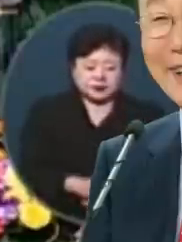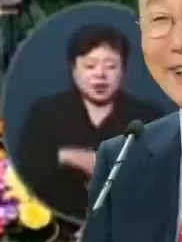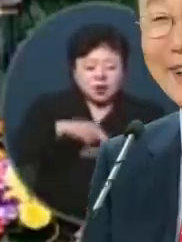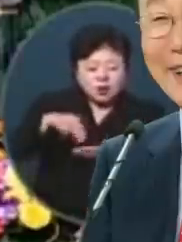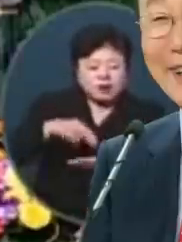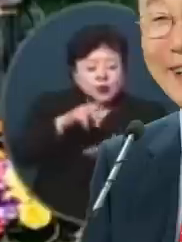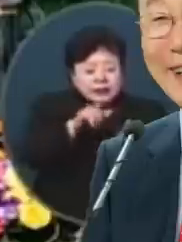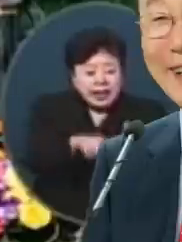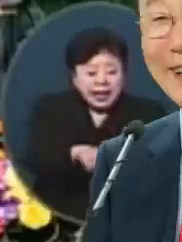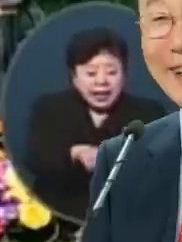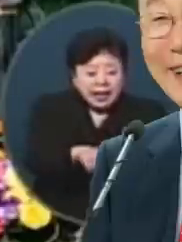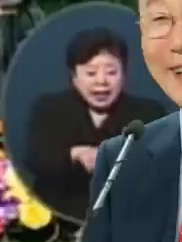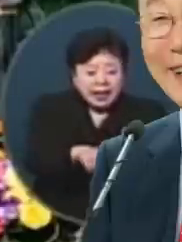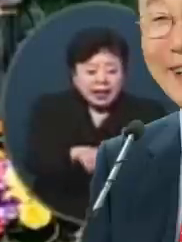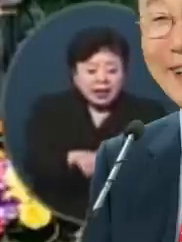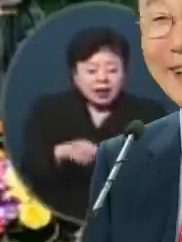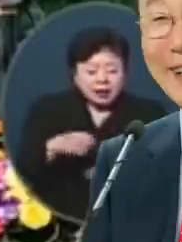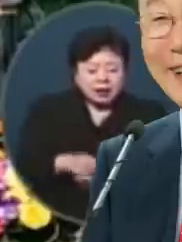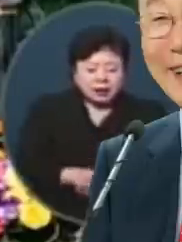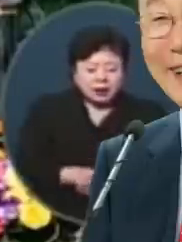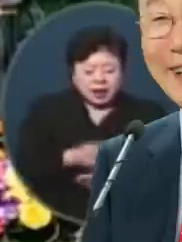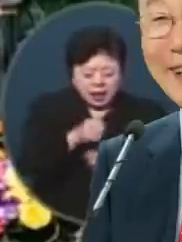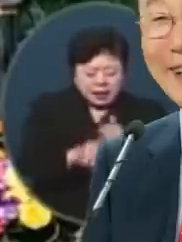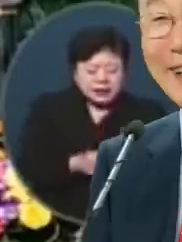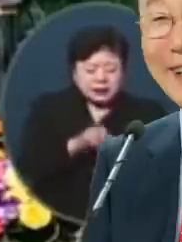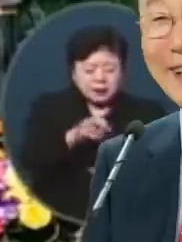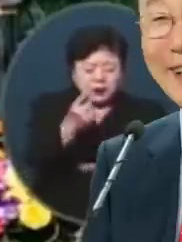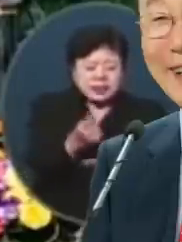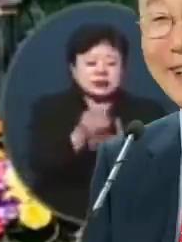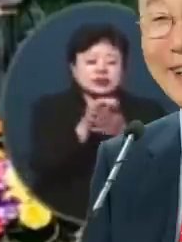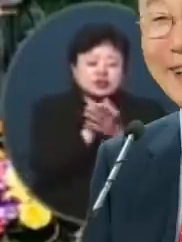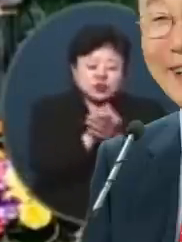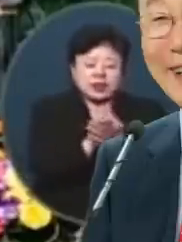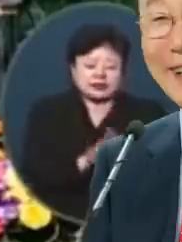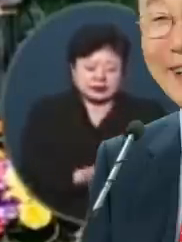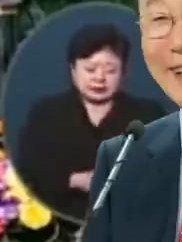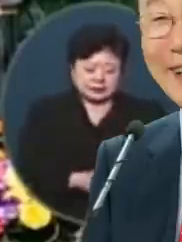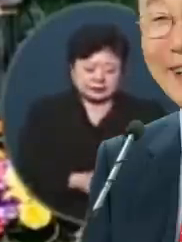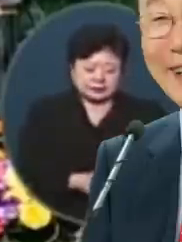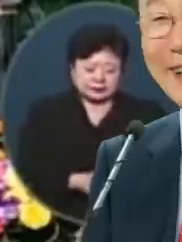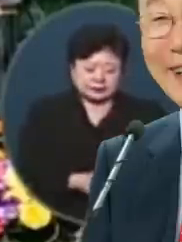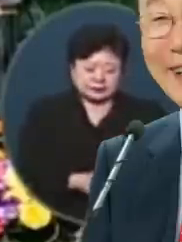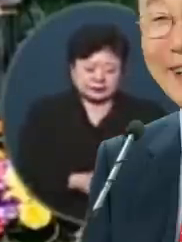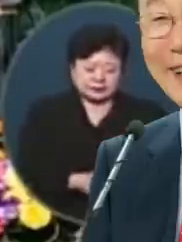때, 고독할 때 하나님께 나와서 기도하라는 것입니다.